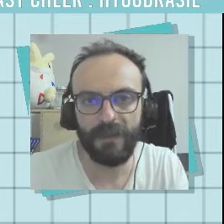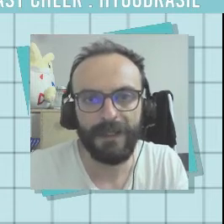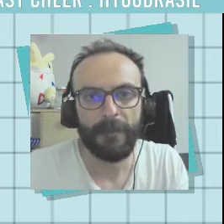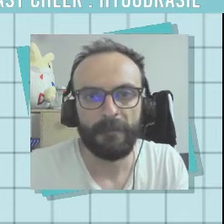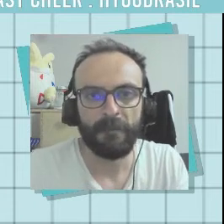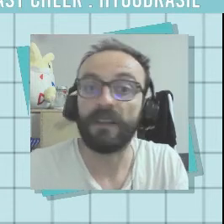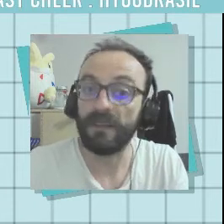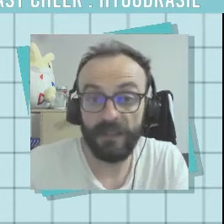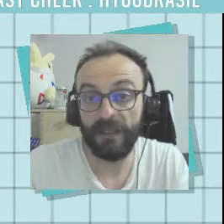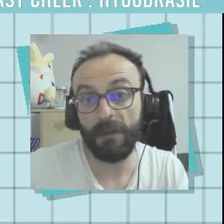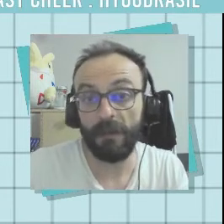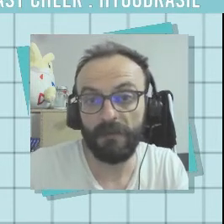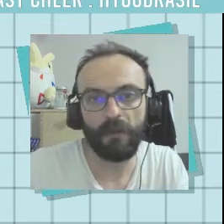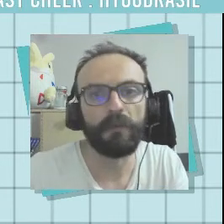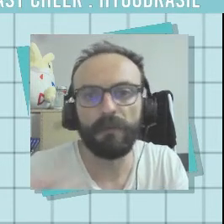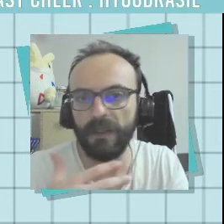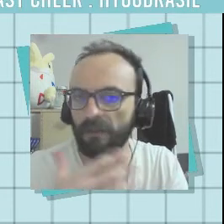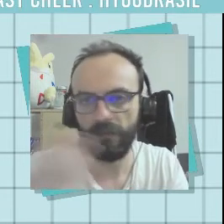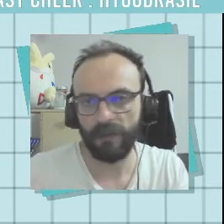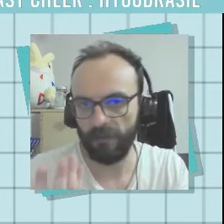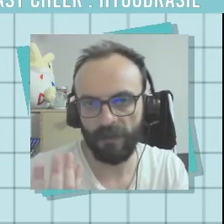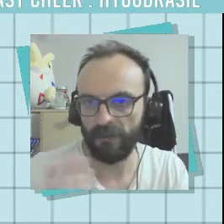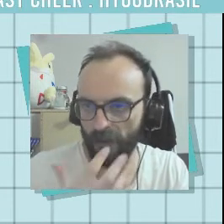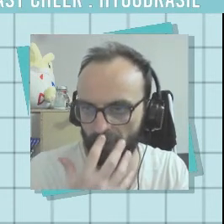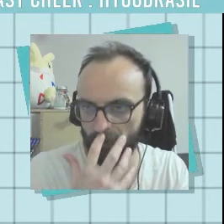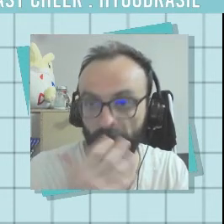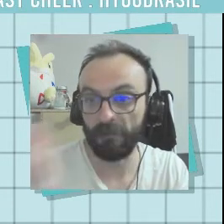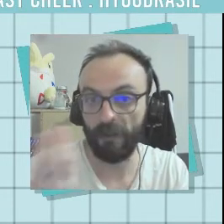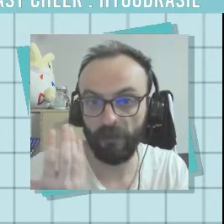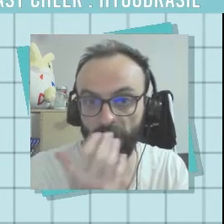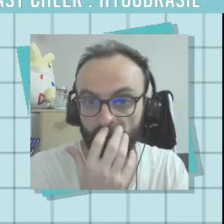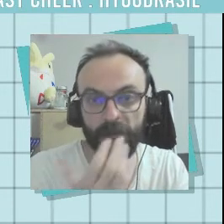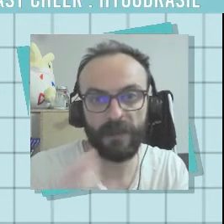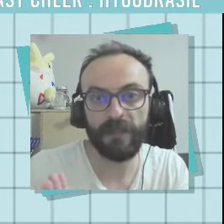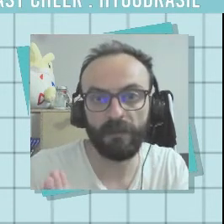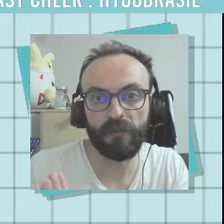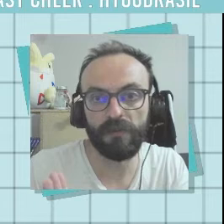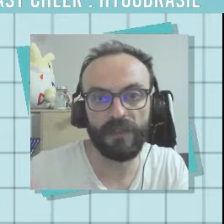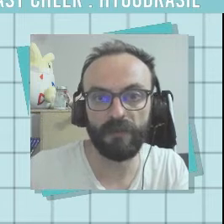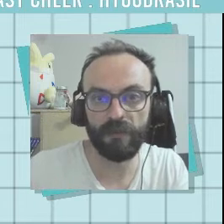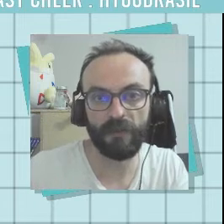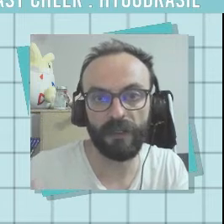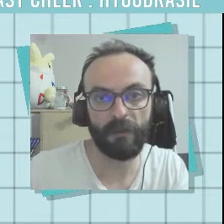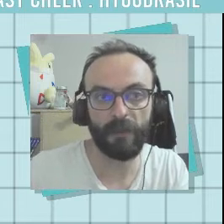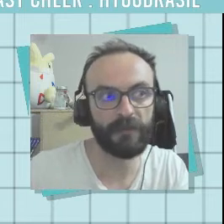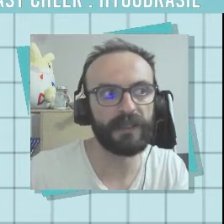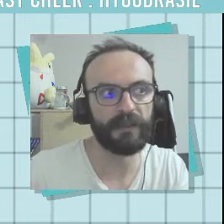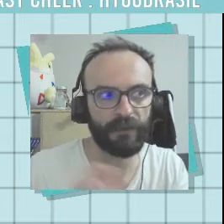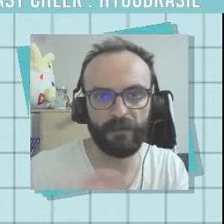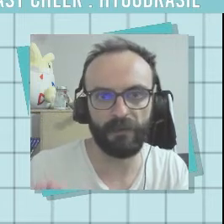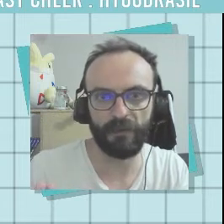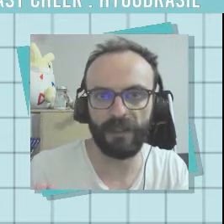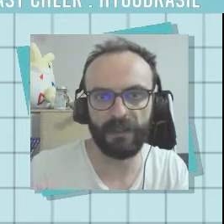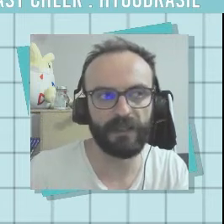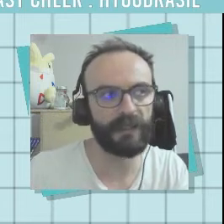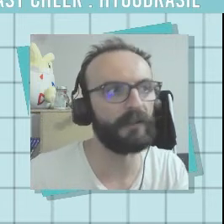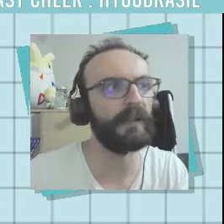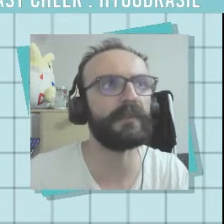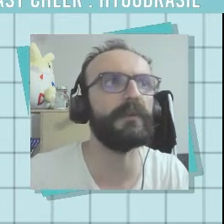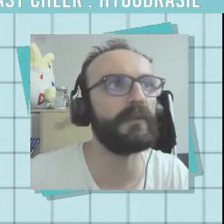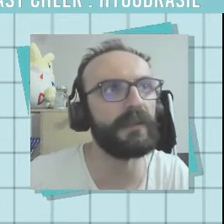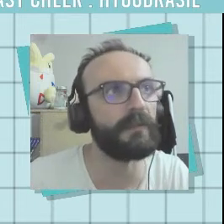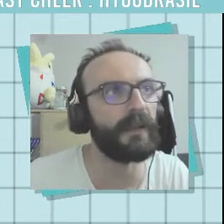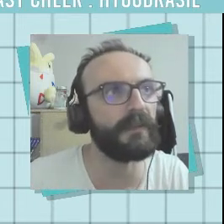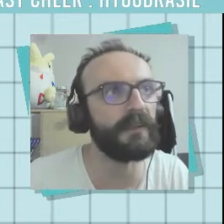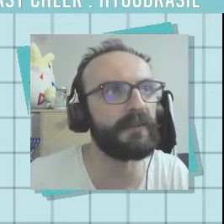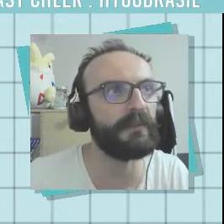tout. C'est très bien, je veux dire on le fait dans tous les domaines de la vie, même bah, toi et moi dans notre métier on trouve des solutions à des problèmes qui, enfin en vrai t'es là genre bah, la